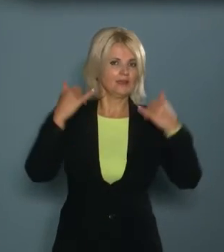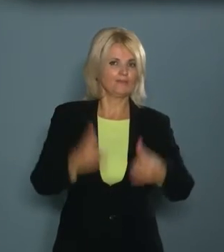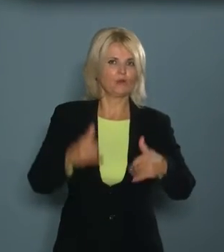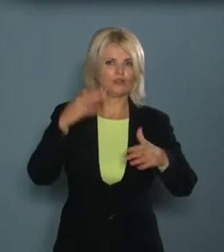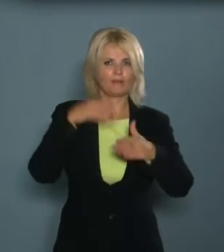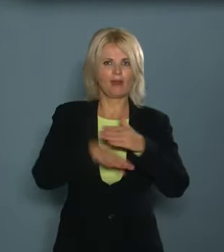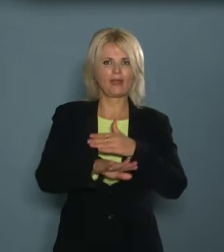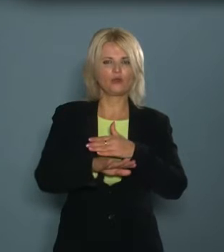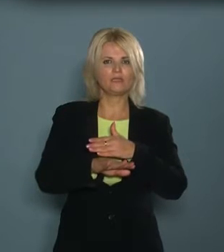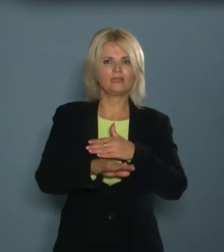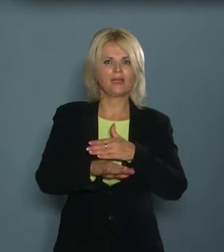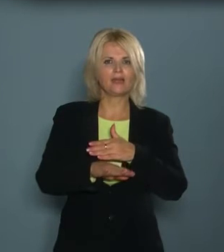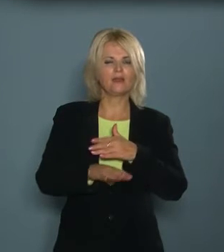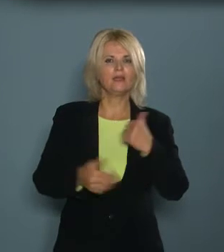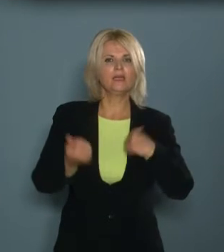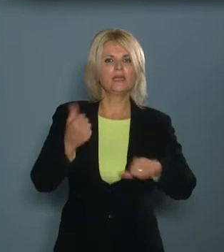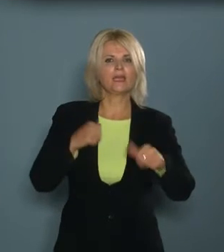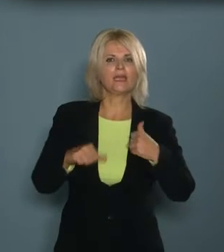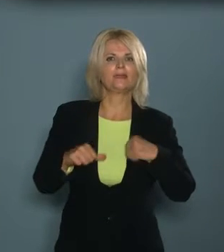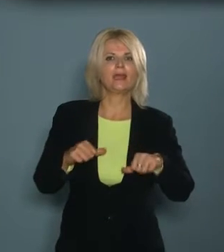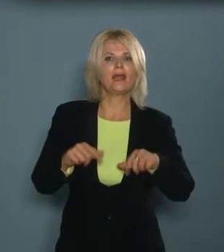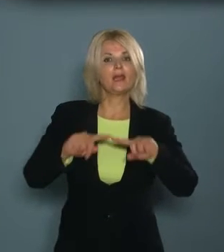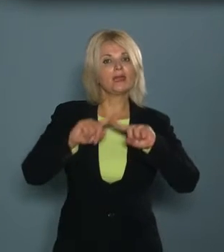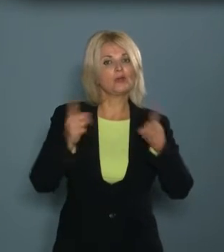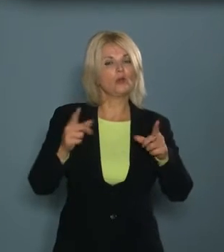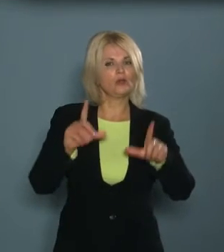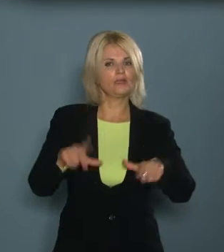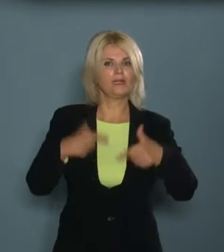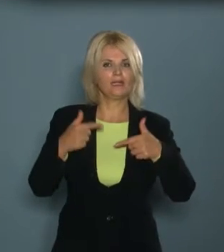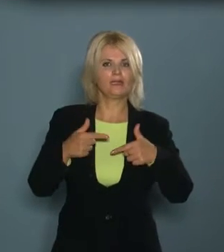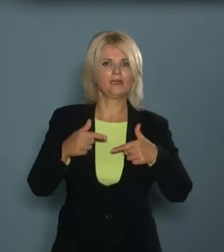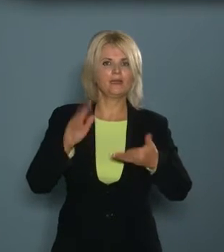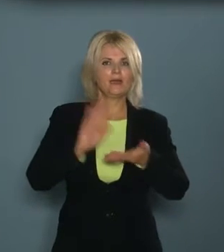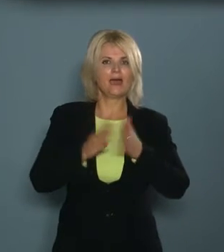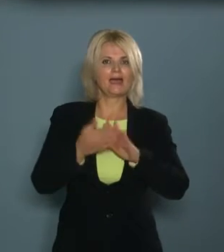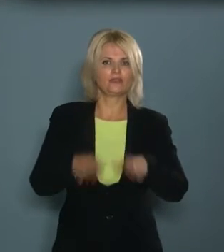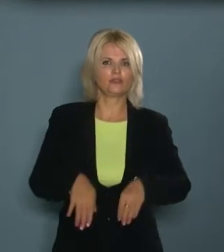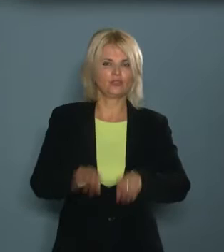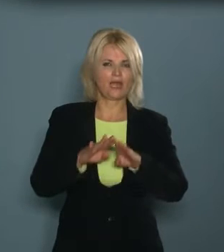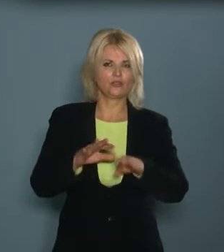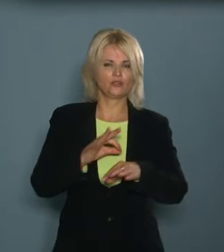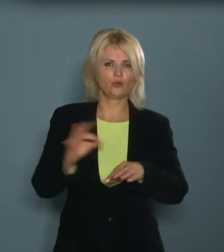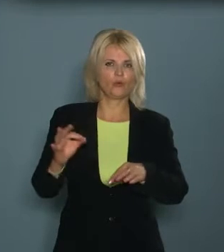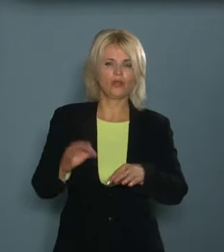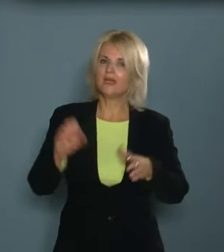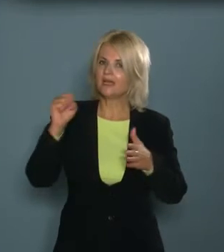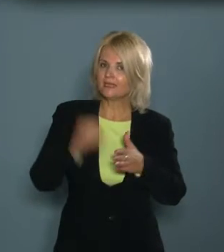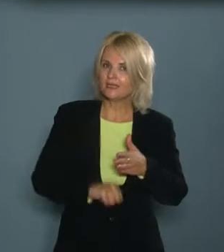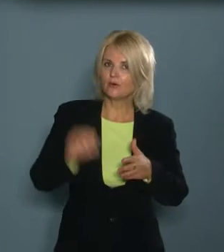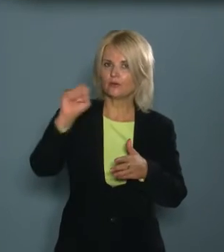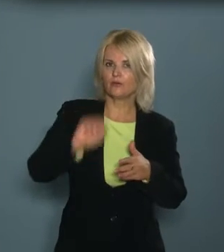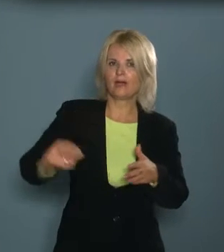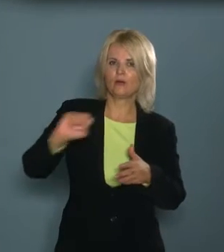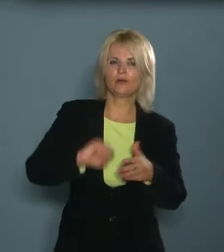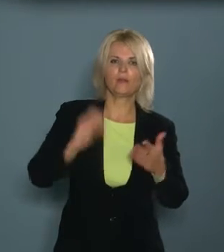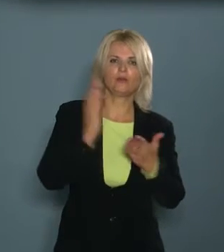jelenleg menekültek ezzel kénytelenek tartósan külön élni házastársuktól és gyerekeiktől az egyre szigorodó